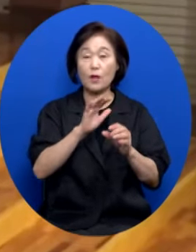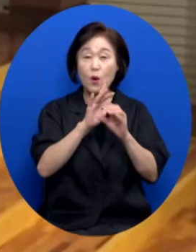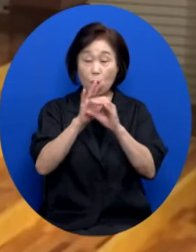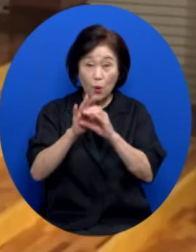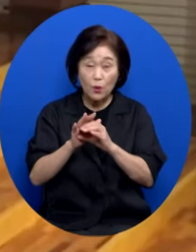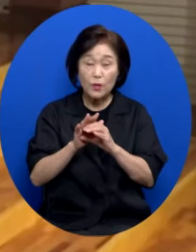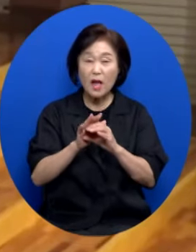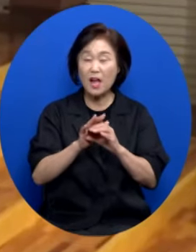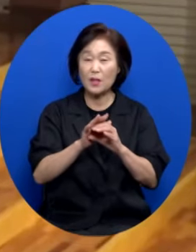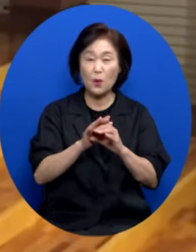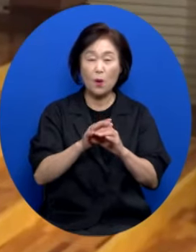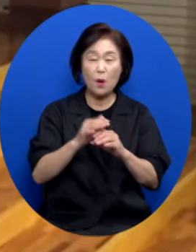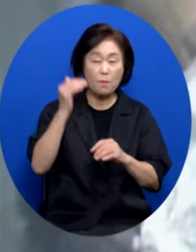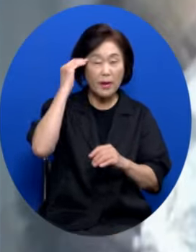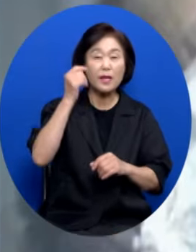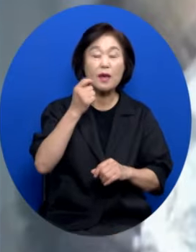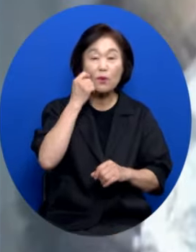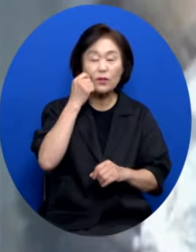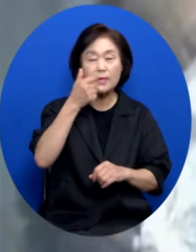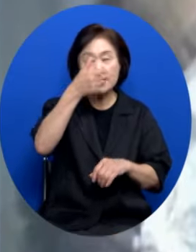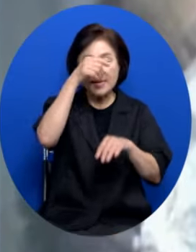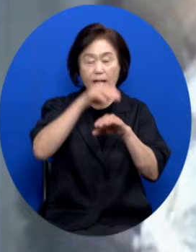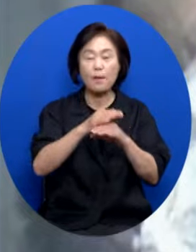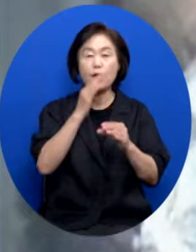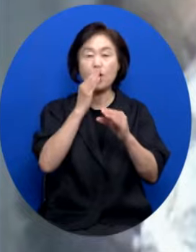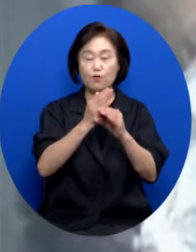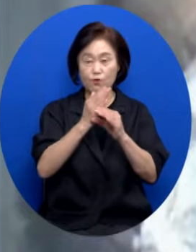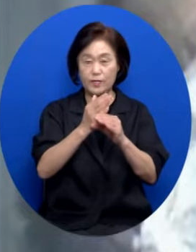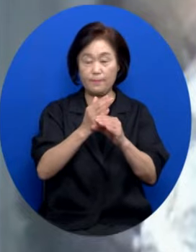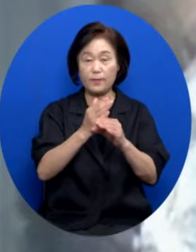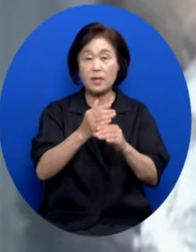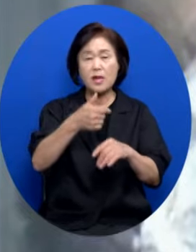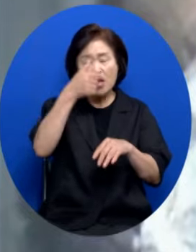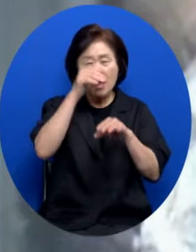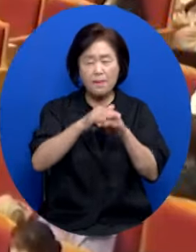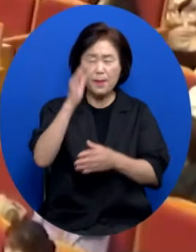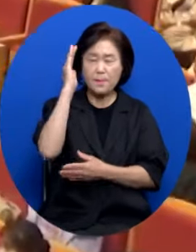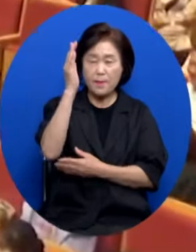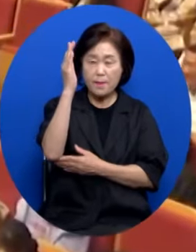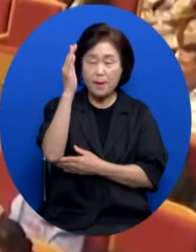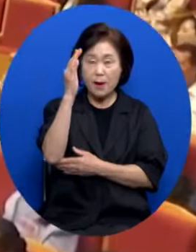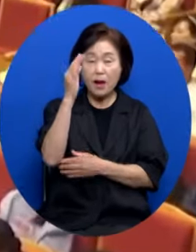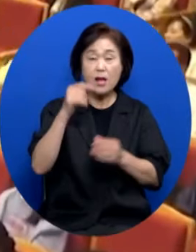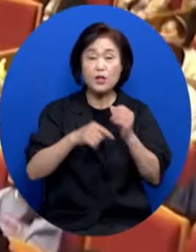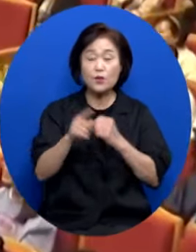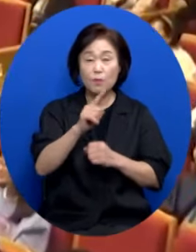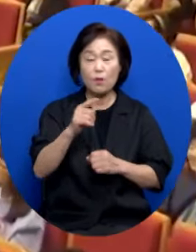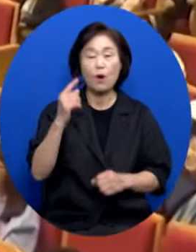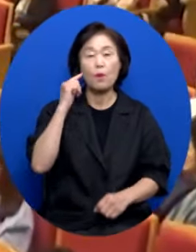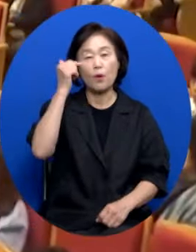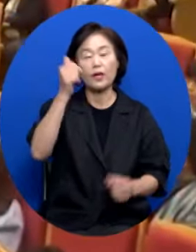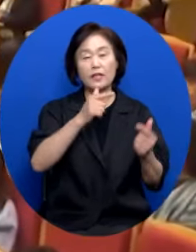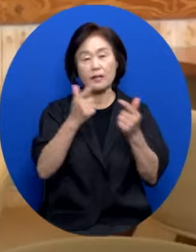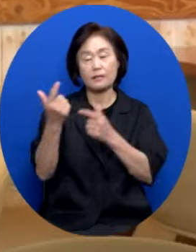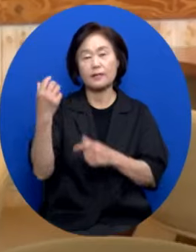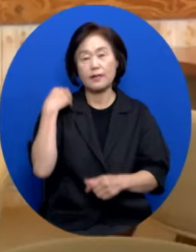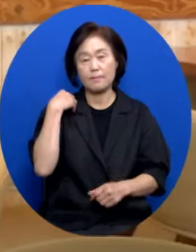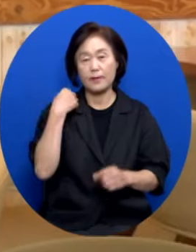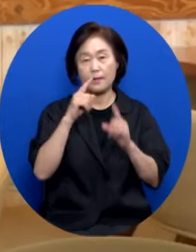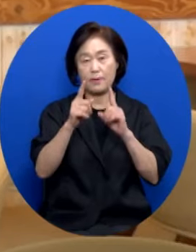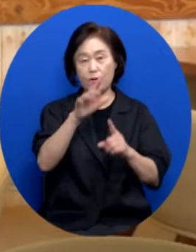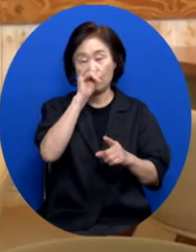꺾지 못한 예배 중심주의. 이 목사는 예배를 강조하는 것은 목회자의 사명이라고 말합니다.